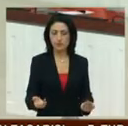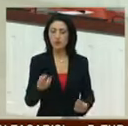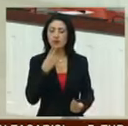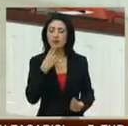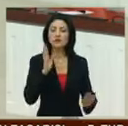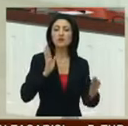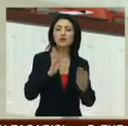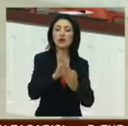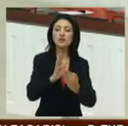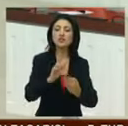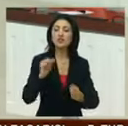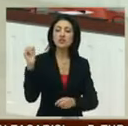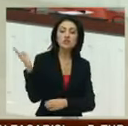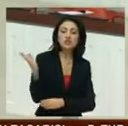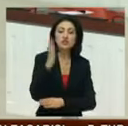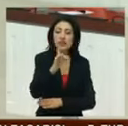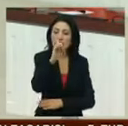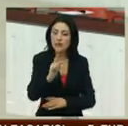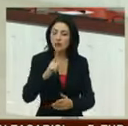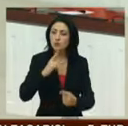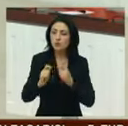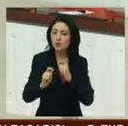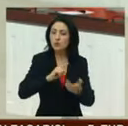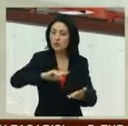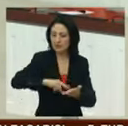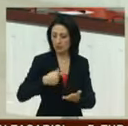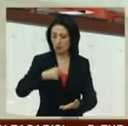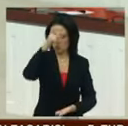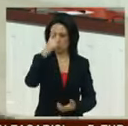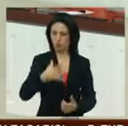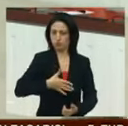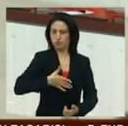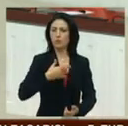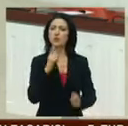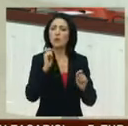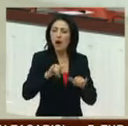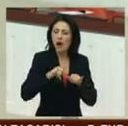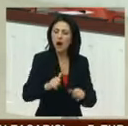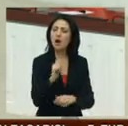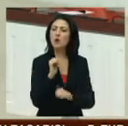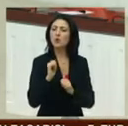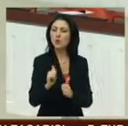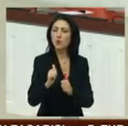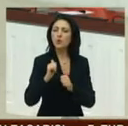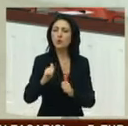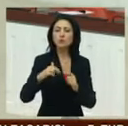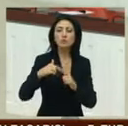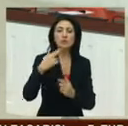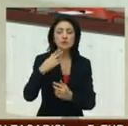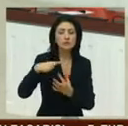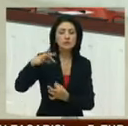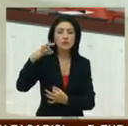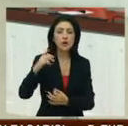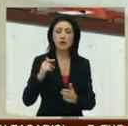Kadına karşı şiddet sözleşmesinin ilk imzacısı ülke olarak böbürlenirken, aynı gün Rumuz NC kararı Yargıtay